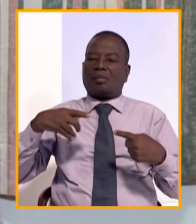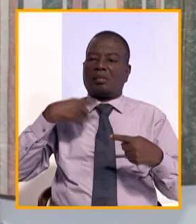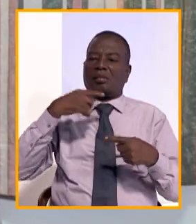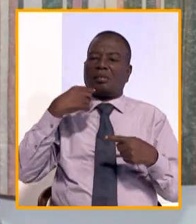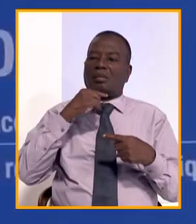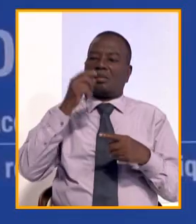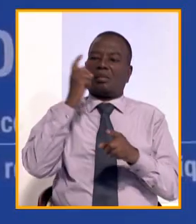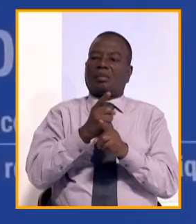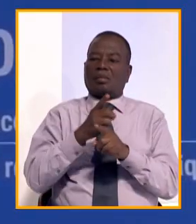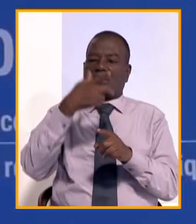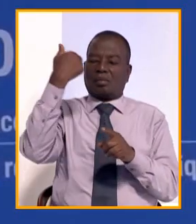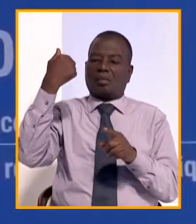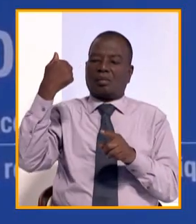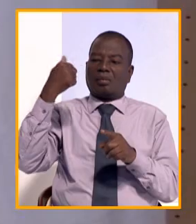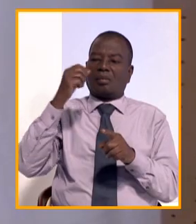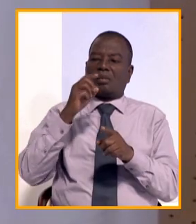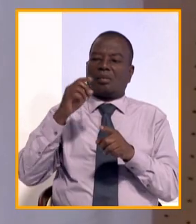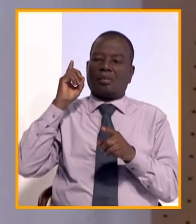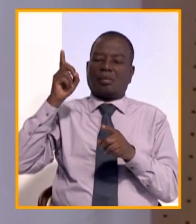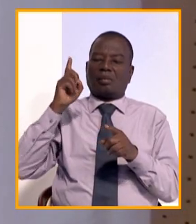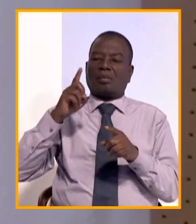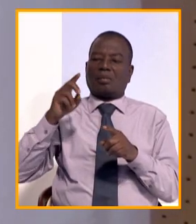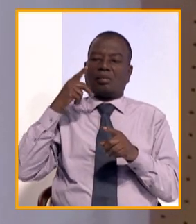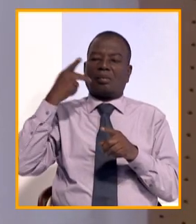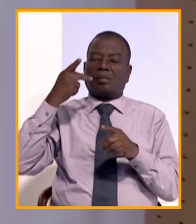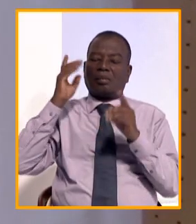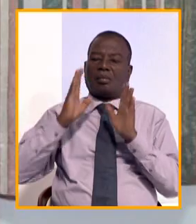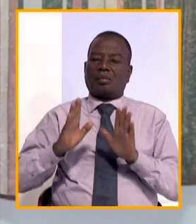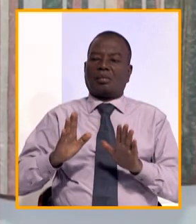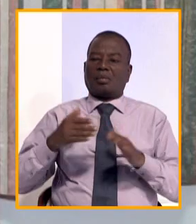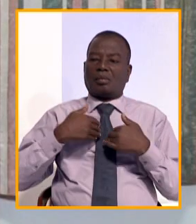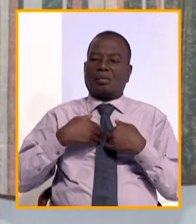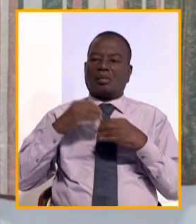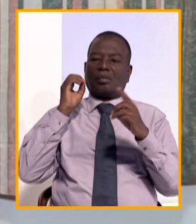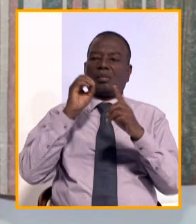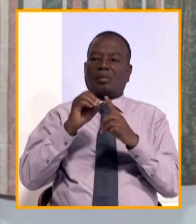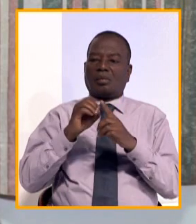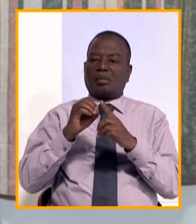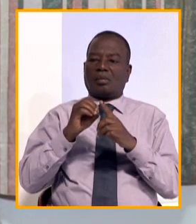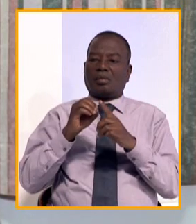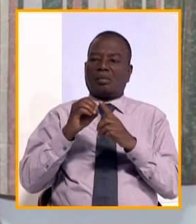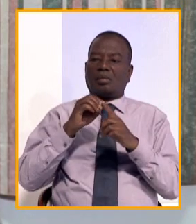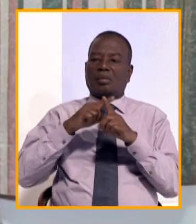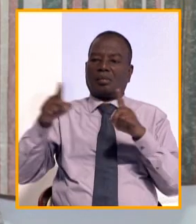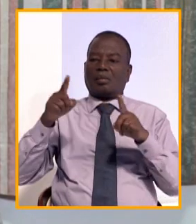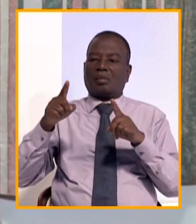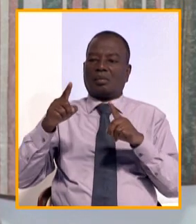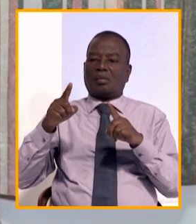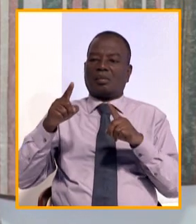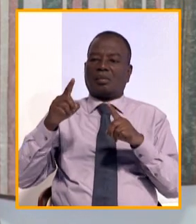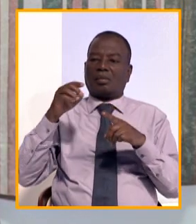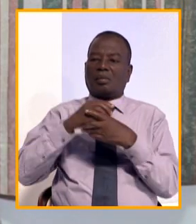n'est pas juste, parce que la diplomatie parlementaire a des objets qui sont différents de la diplomatie gouvernementale. Au